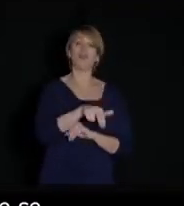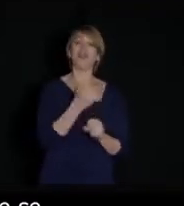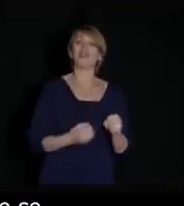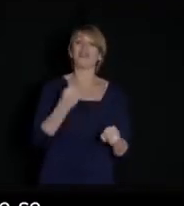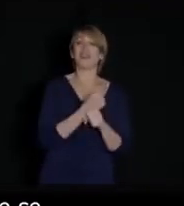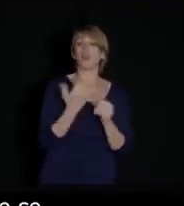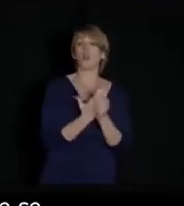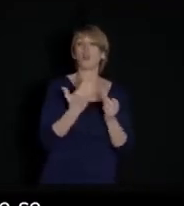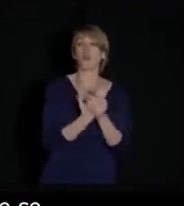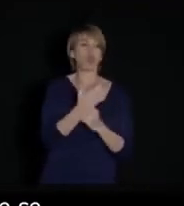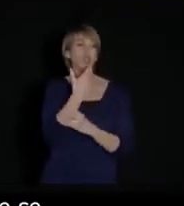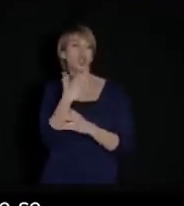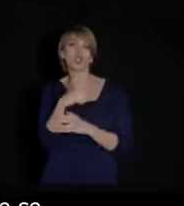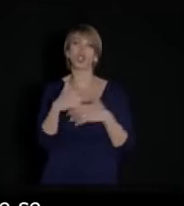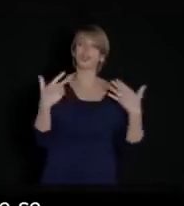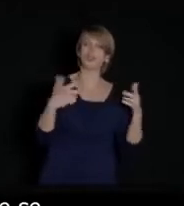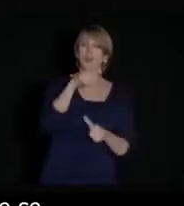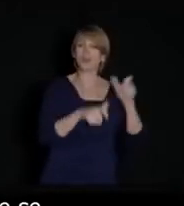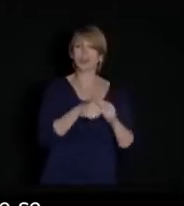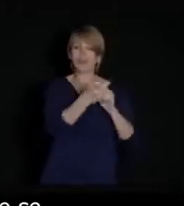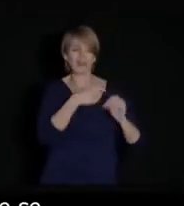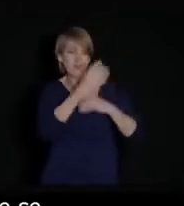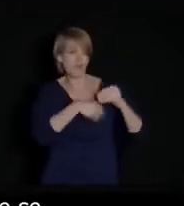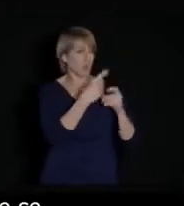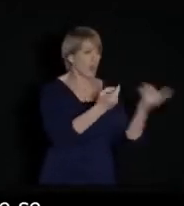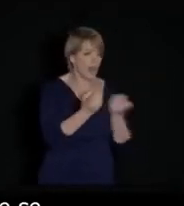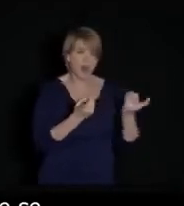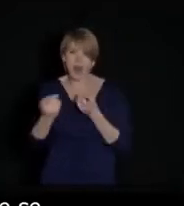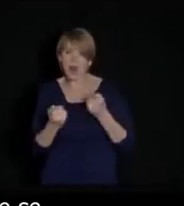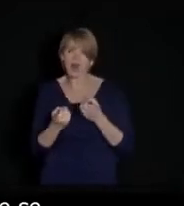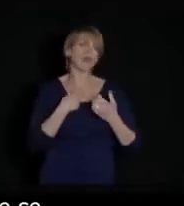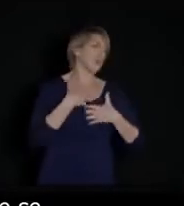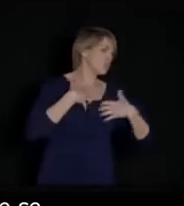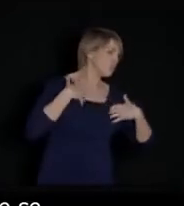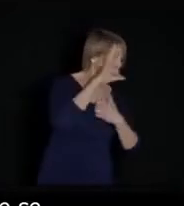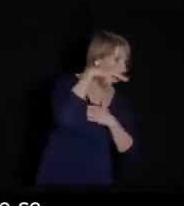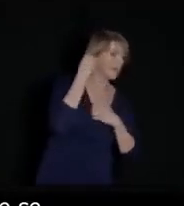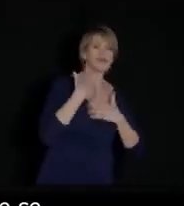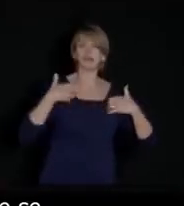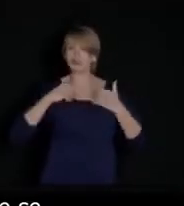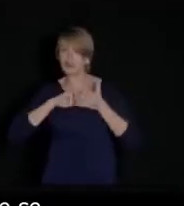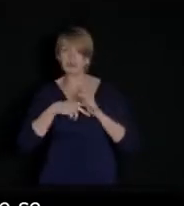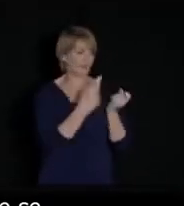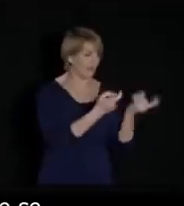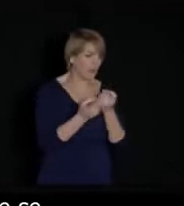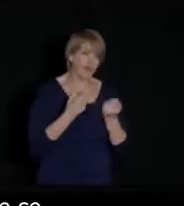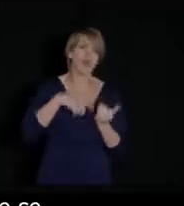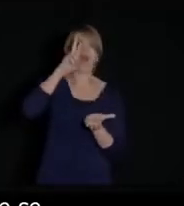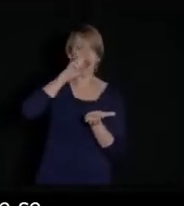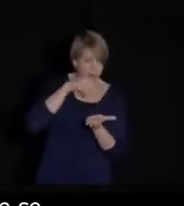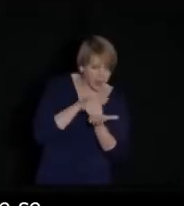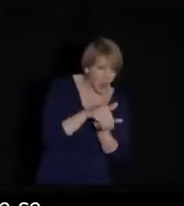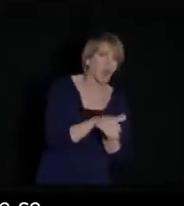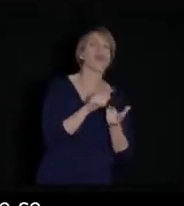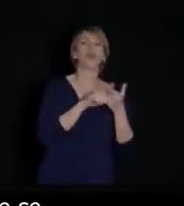produire un document qui s'appelle les Océanides. On a mis 278 chercheurs du monde entier, de toutes les sciences, les techniques, des sciences humaines